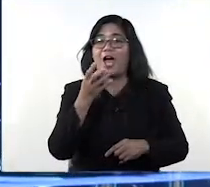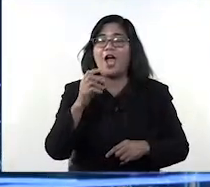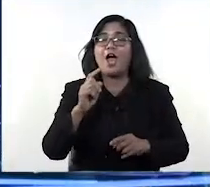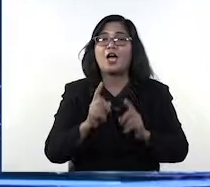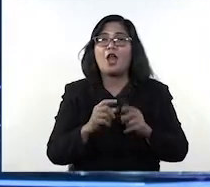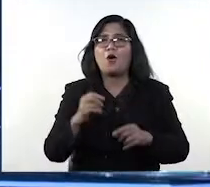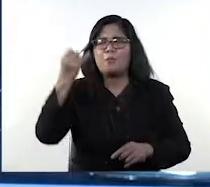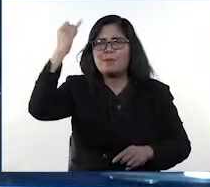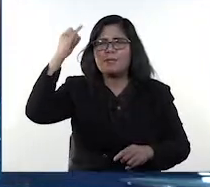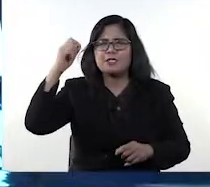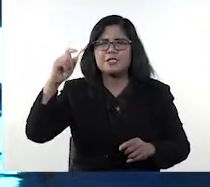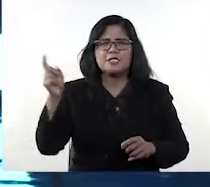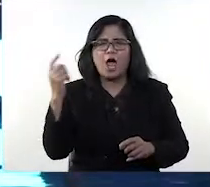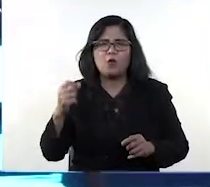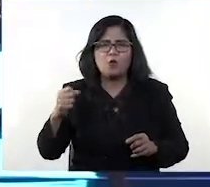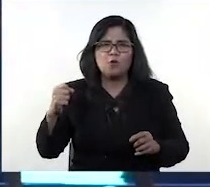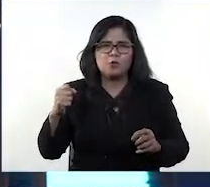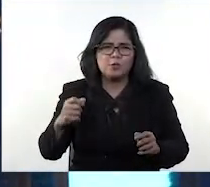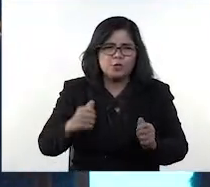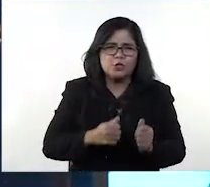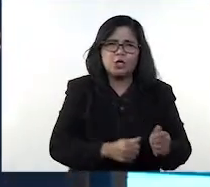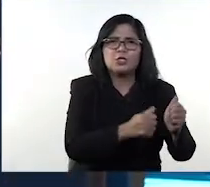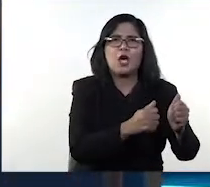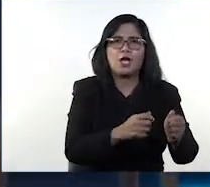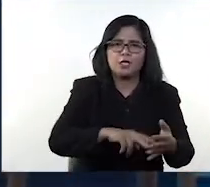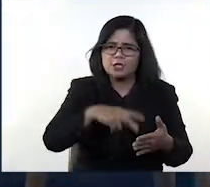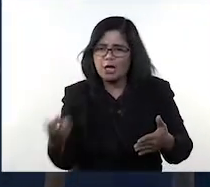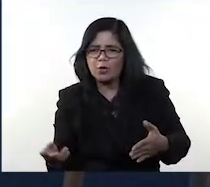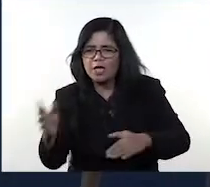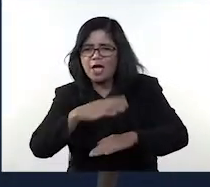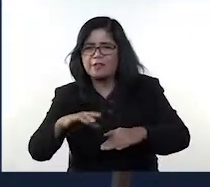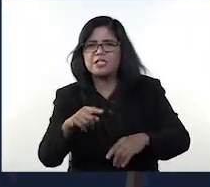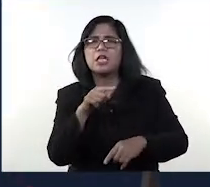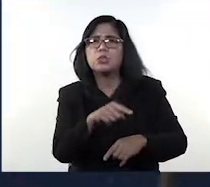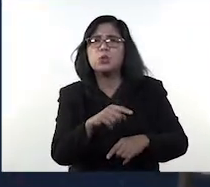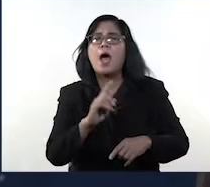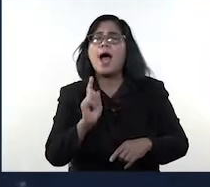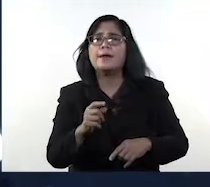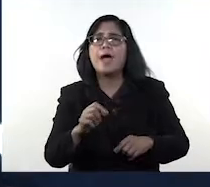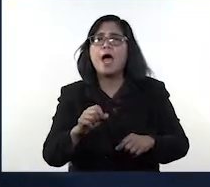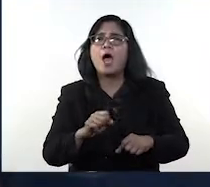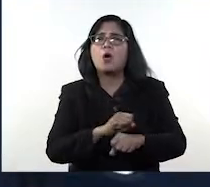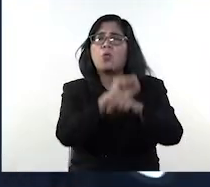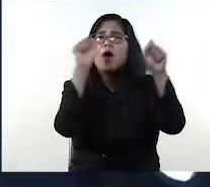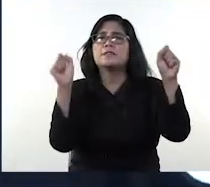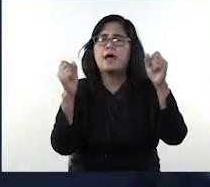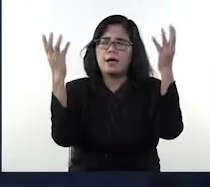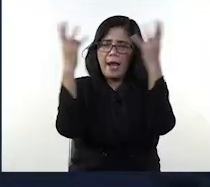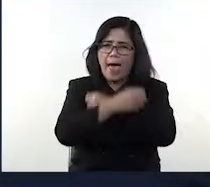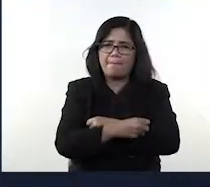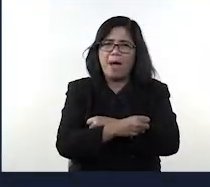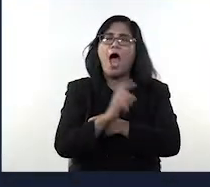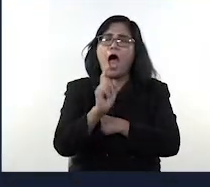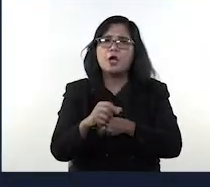dipukul dijatuhin dari atas gitu itu biasanya kuasa gelap belum diri sudah renor diputuskan dalam nama Yesus